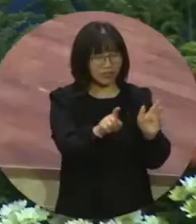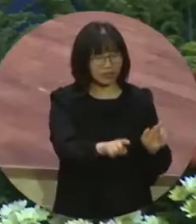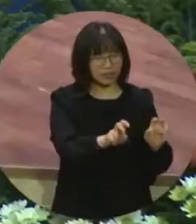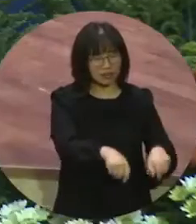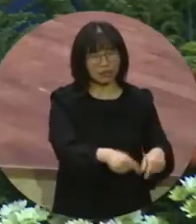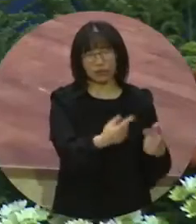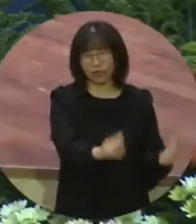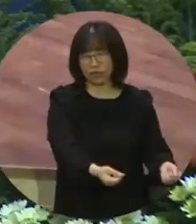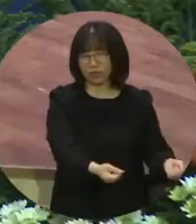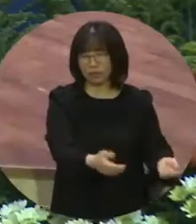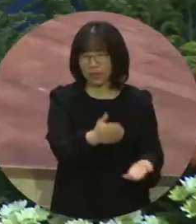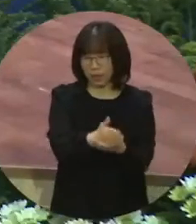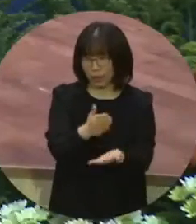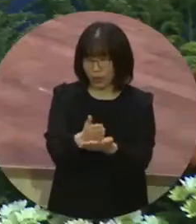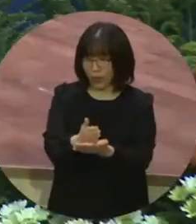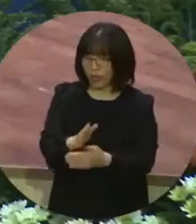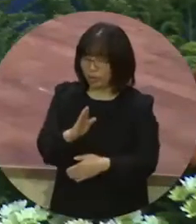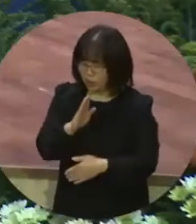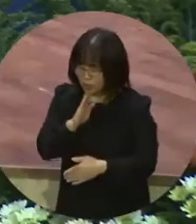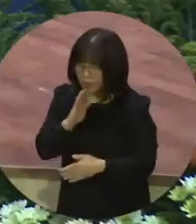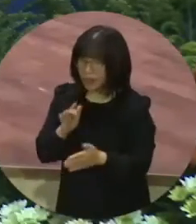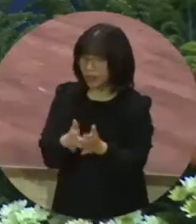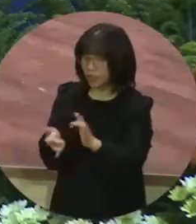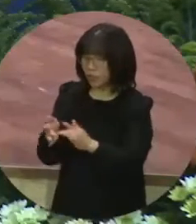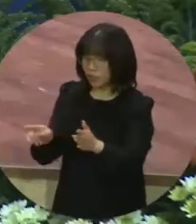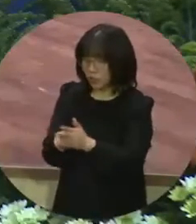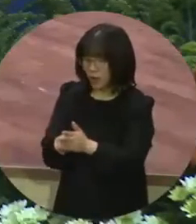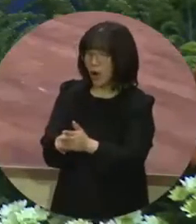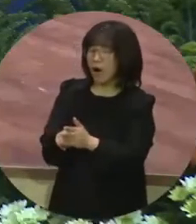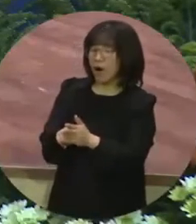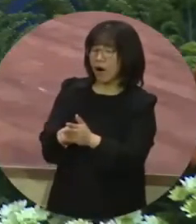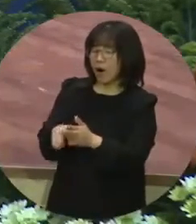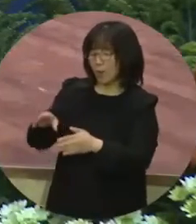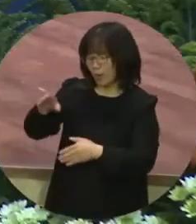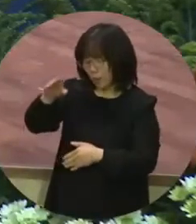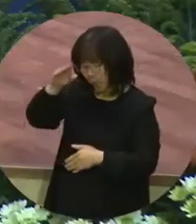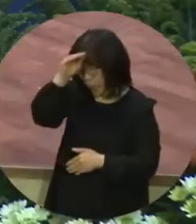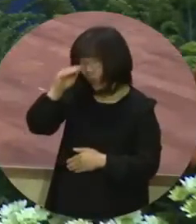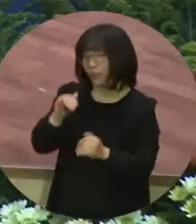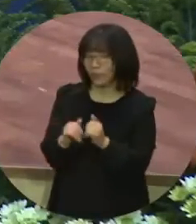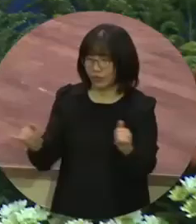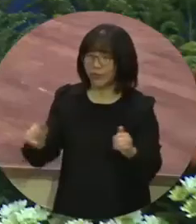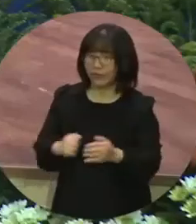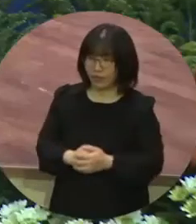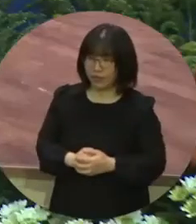말고 정말 예수 믿느냐? 말씀드렸죠? 예수 믿으세요.